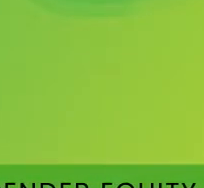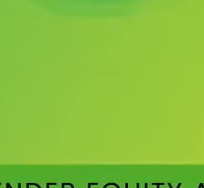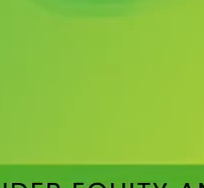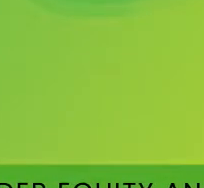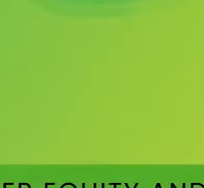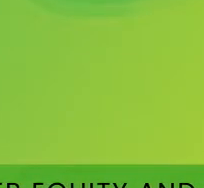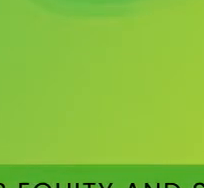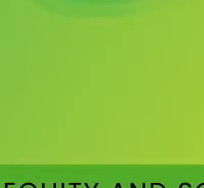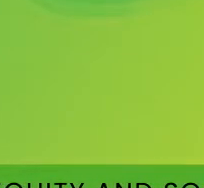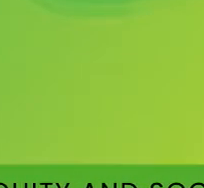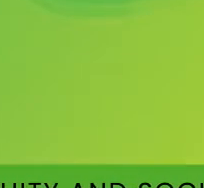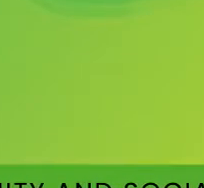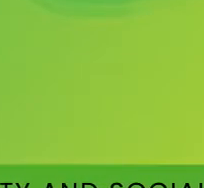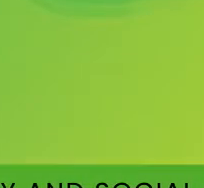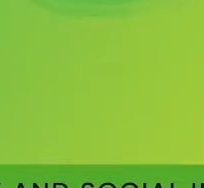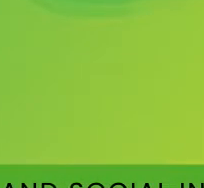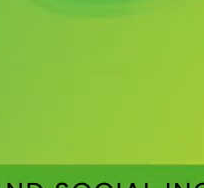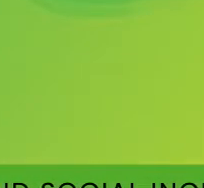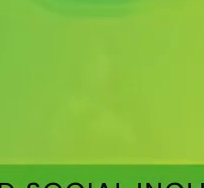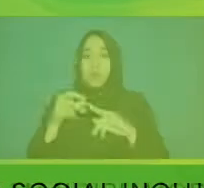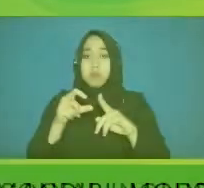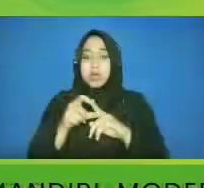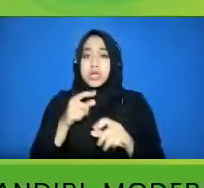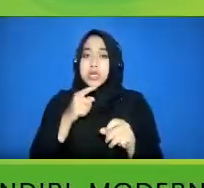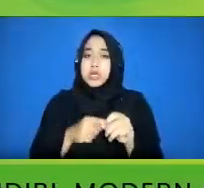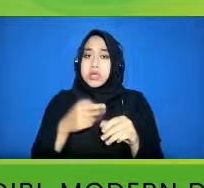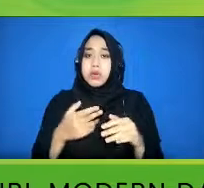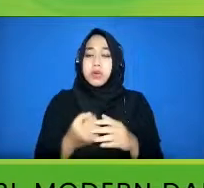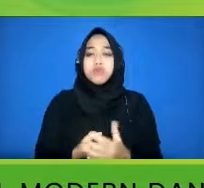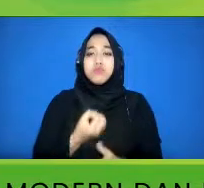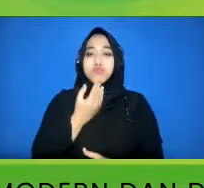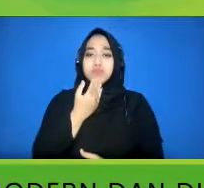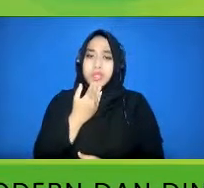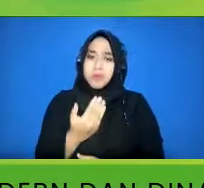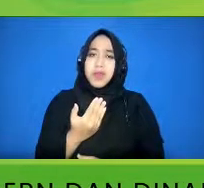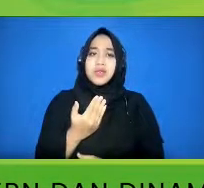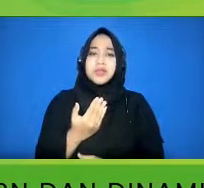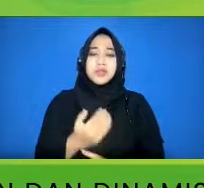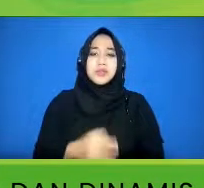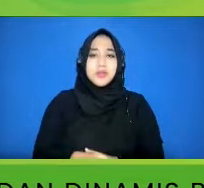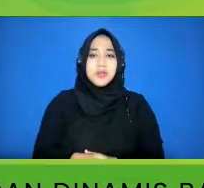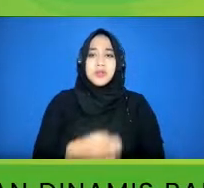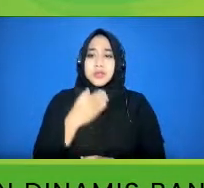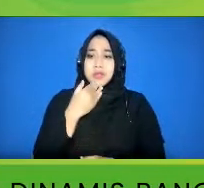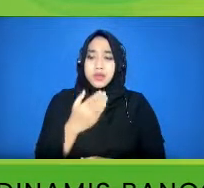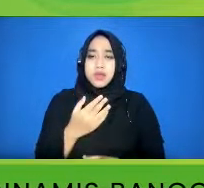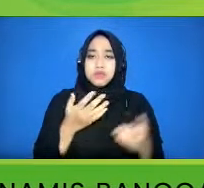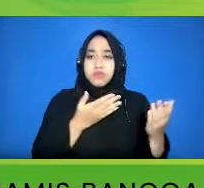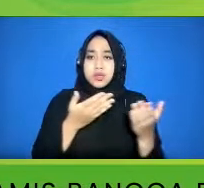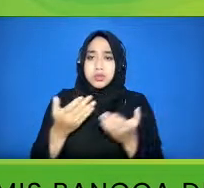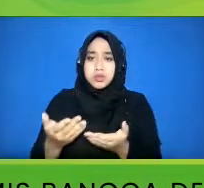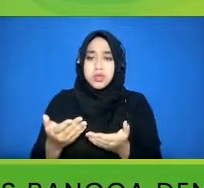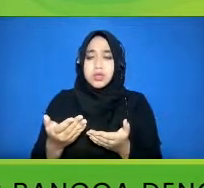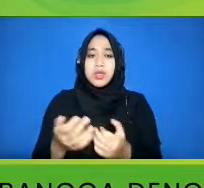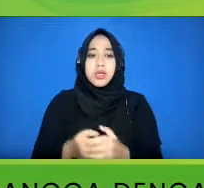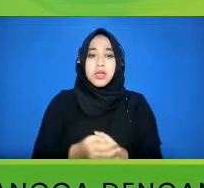kasih tadi Mas Hermansyah sudah menyampaikan kepada kita bahwa terima kasih ya atas apa yang diberikan